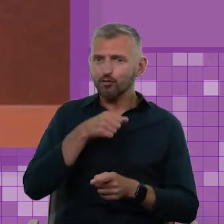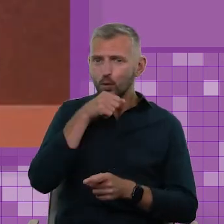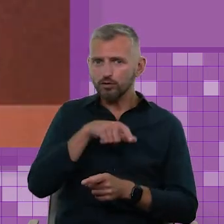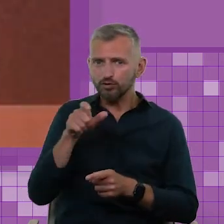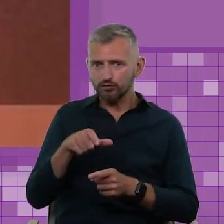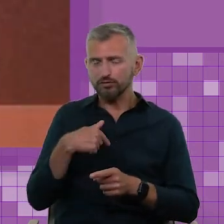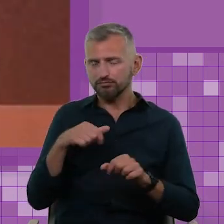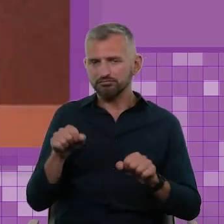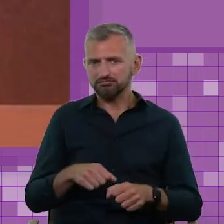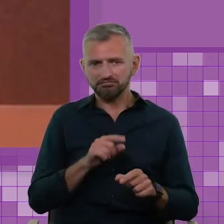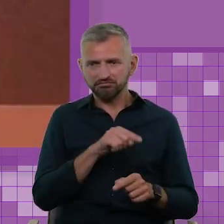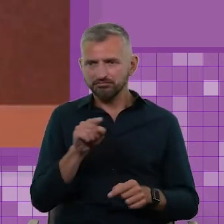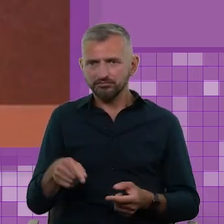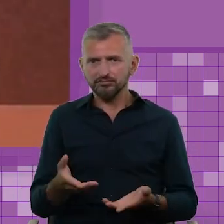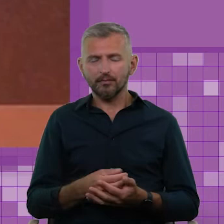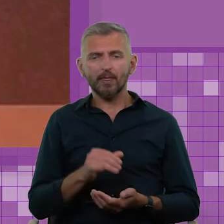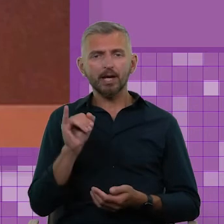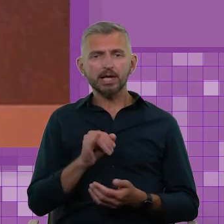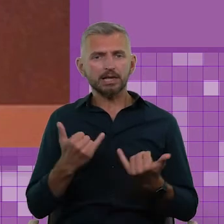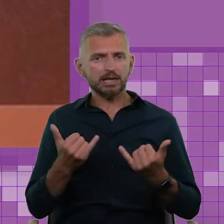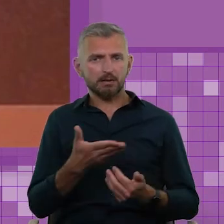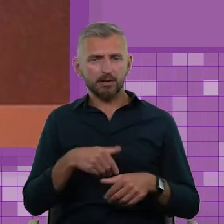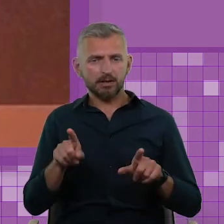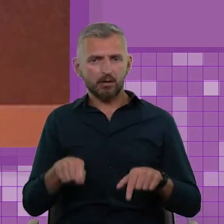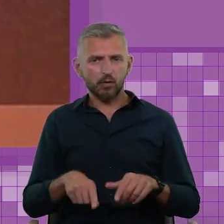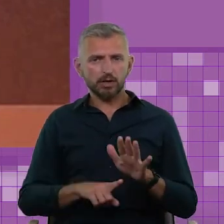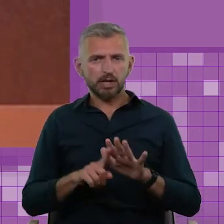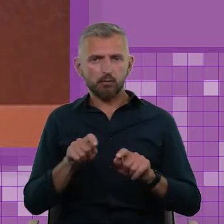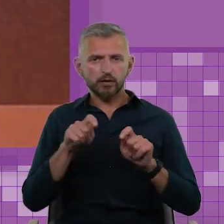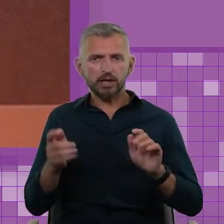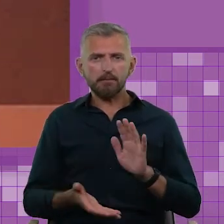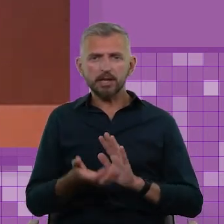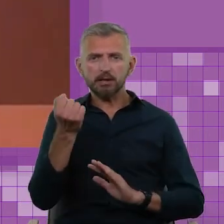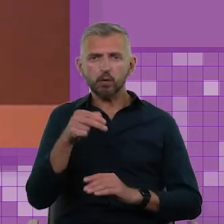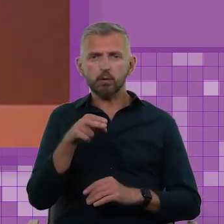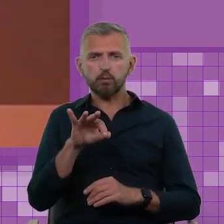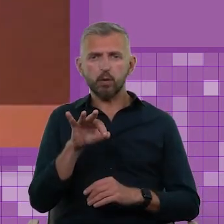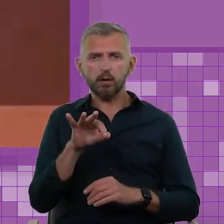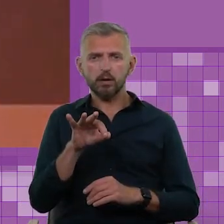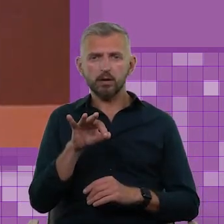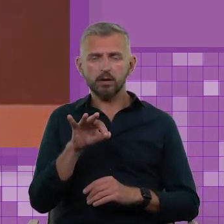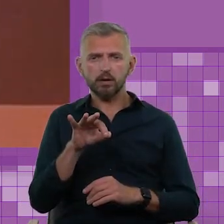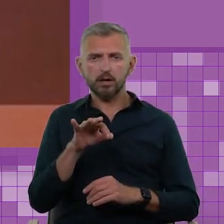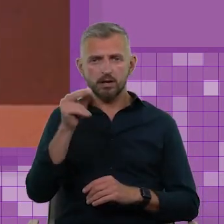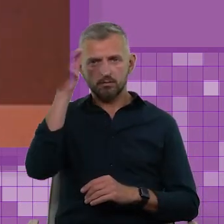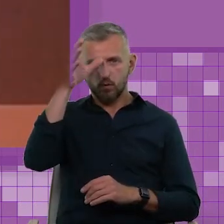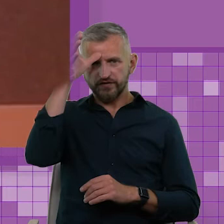дорослими людьми. Так? І зараз ми також запустили підтримку по education.